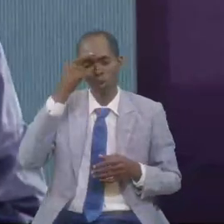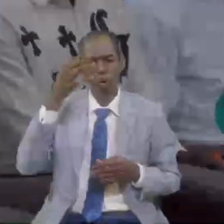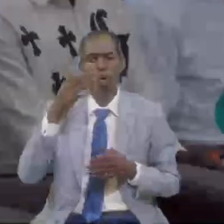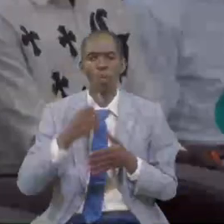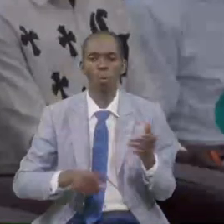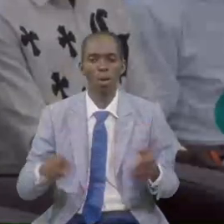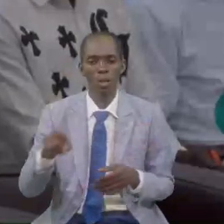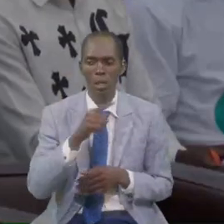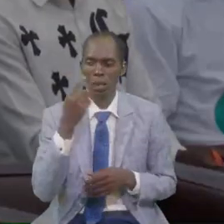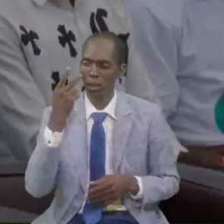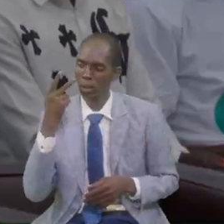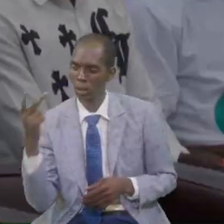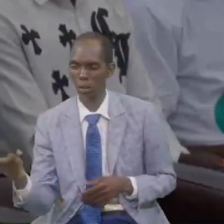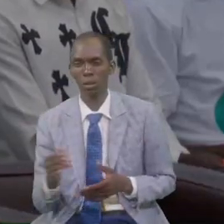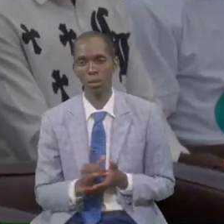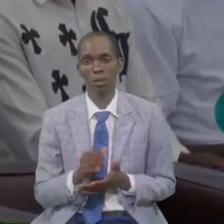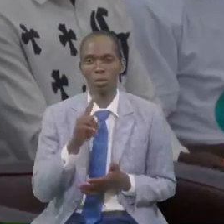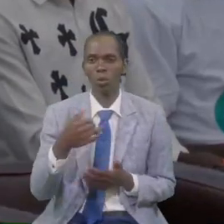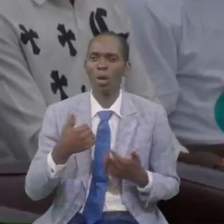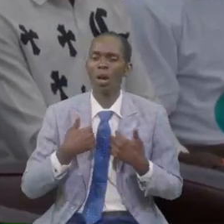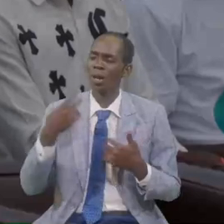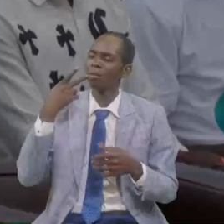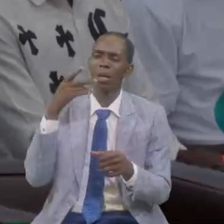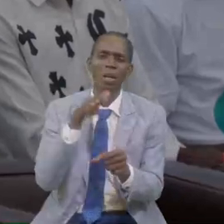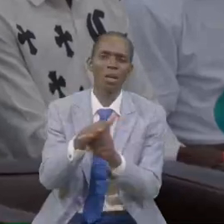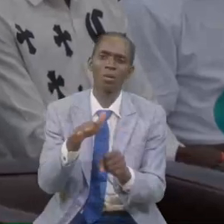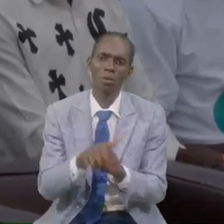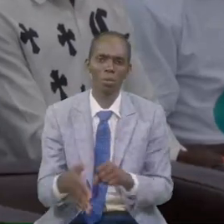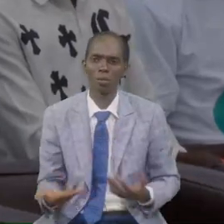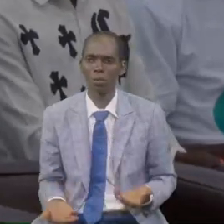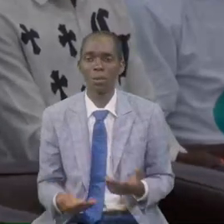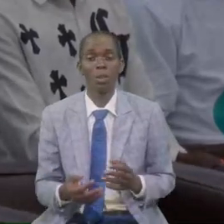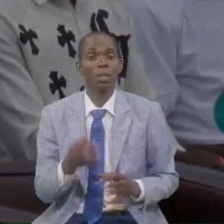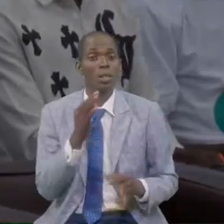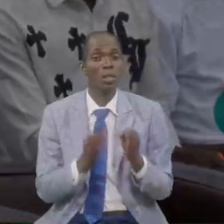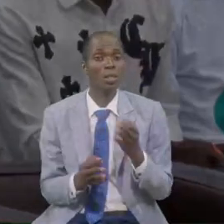voient, tu verras plus qu'assez.